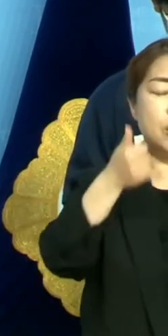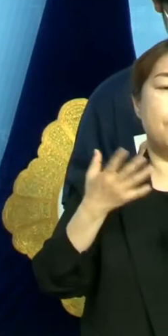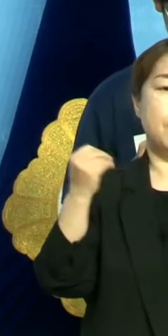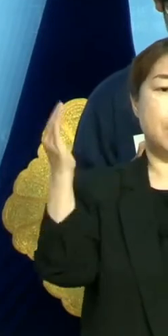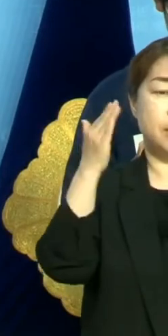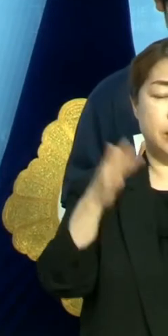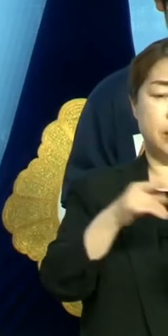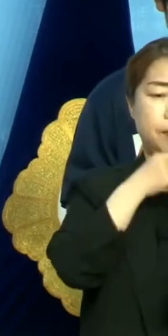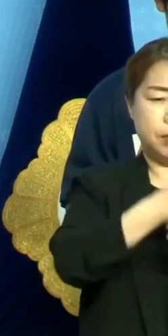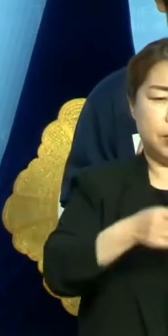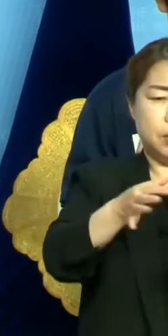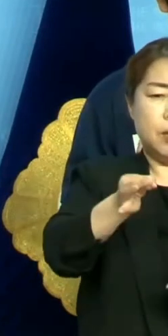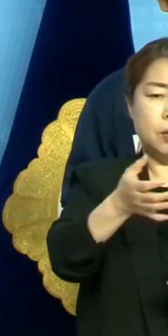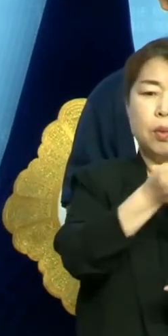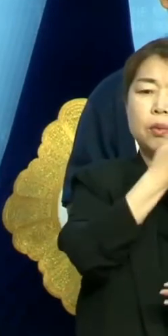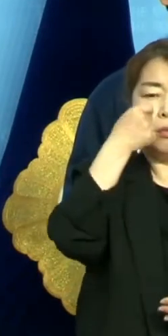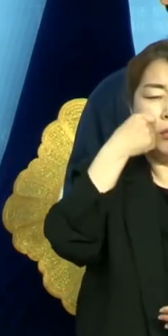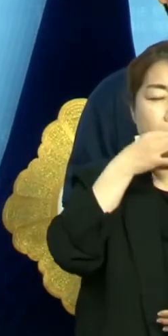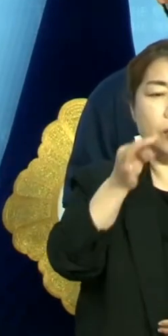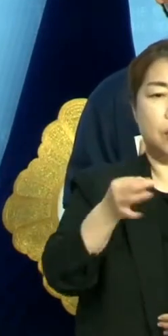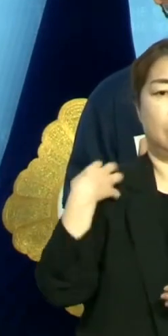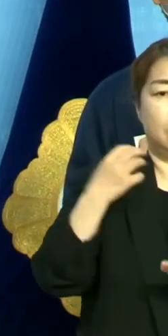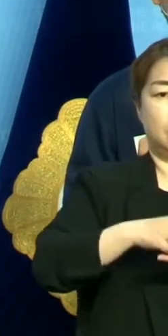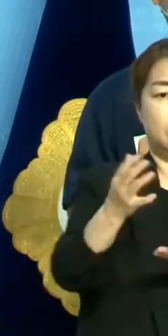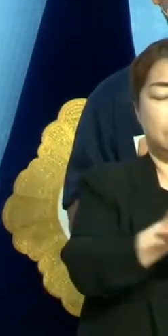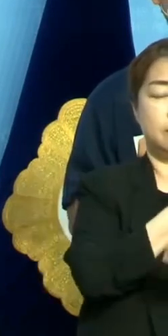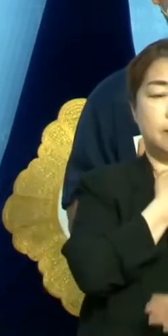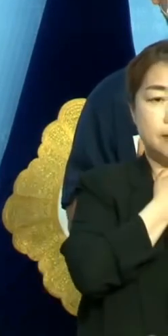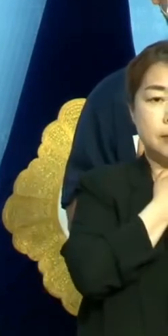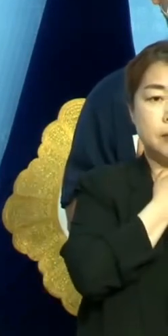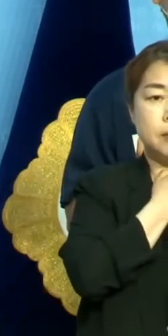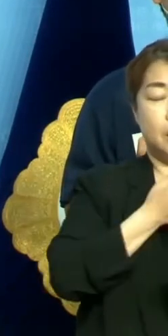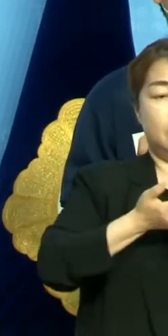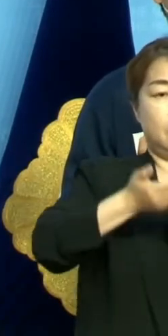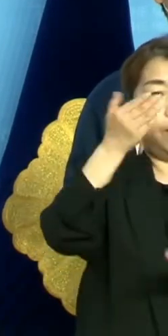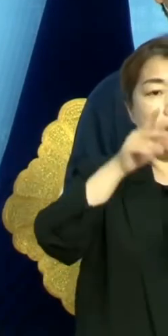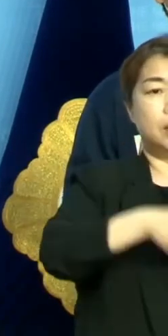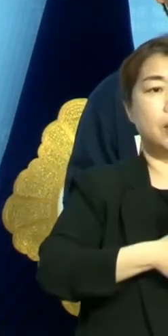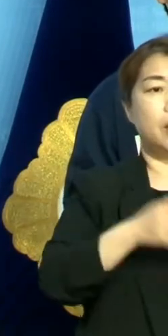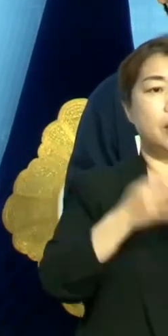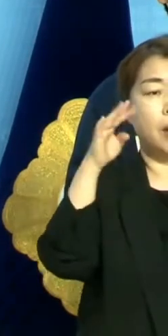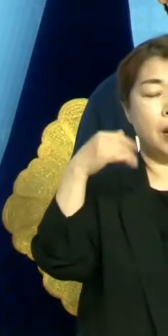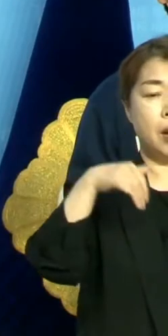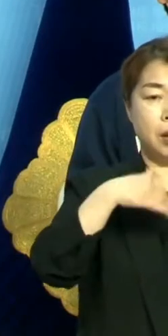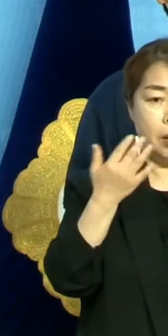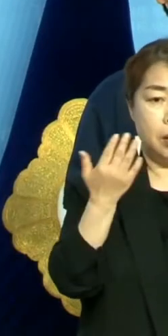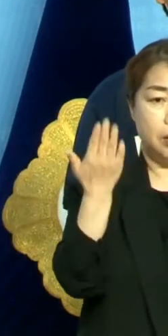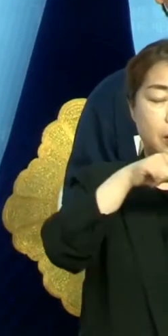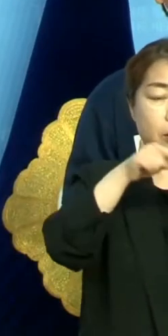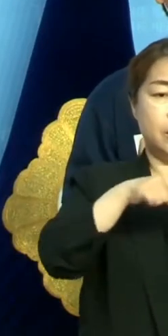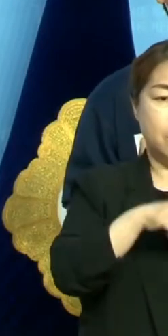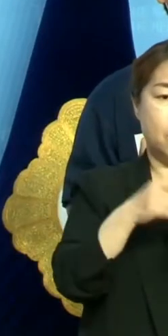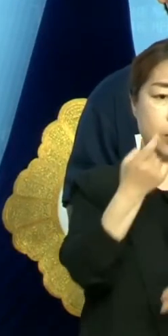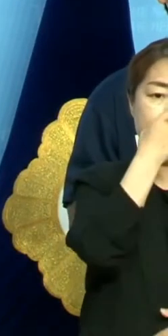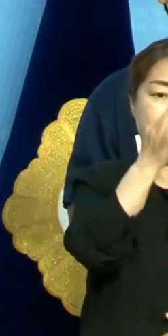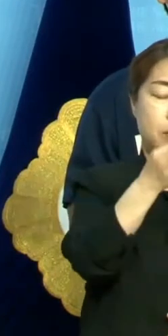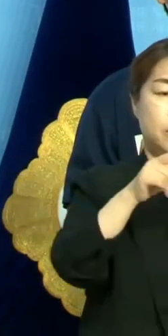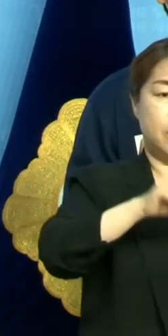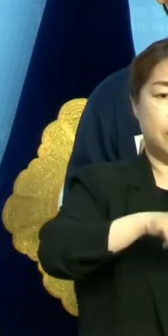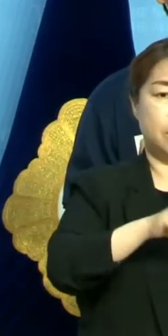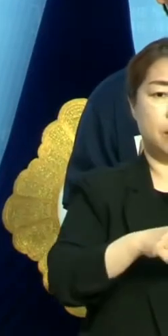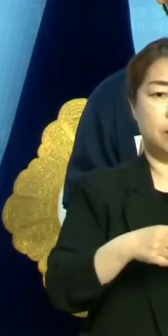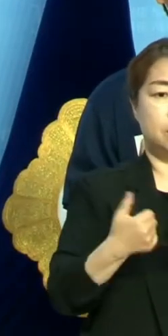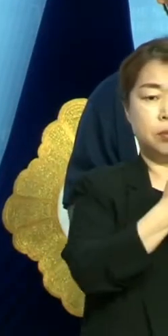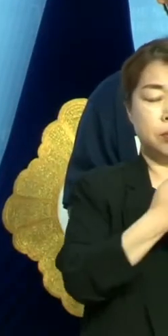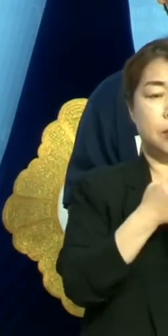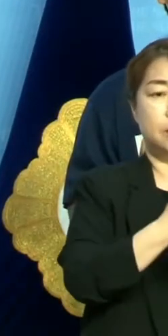대학생 분들의 피같은 돈을 돌려받기 바랍니다 상방 b 대학과 교육부 9 두고도 등록금 반환 논의를 책임지지